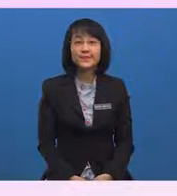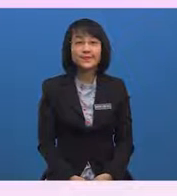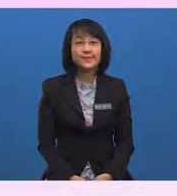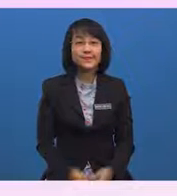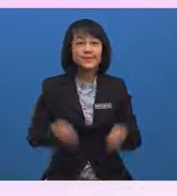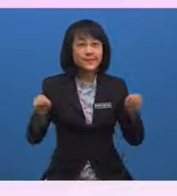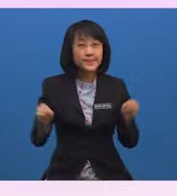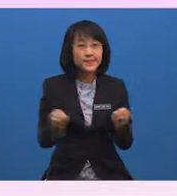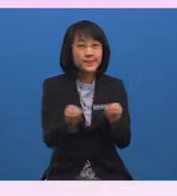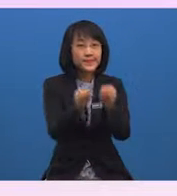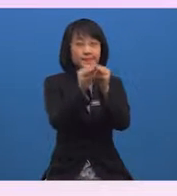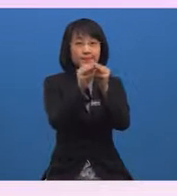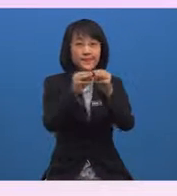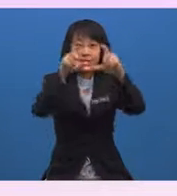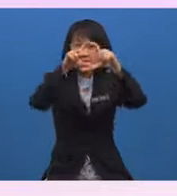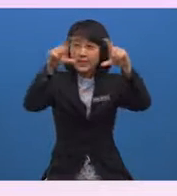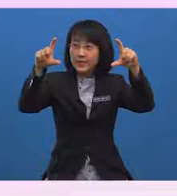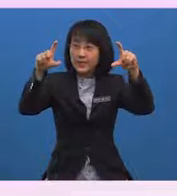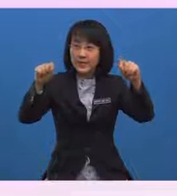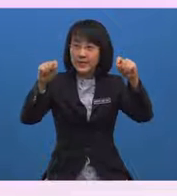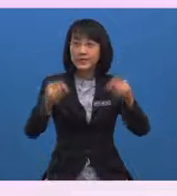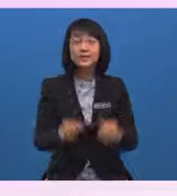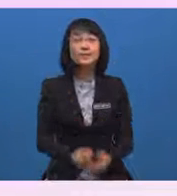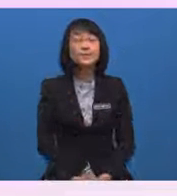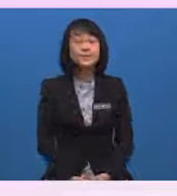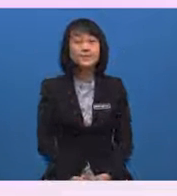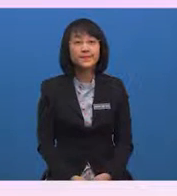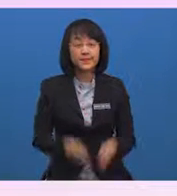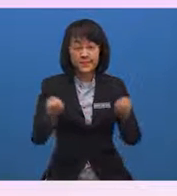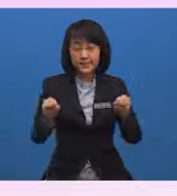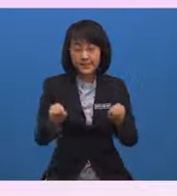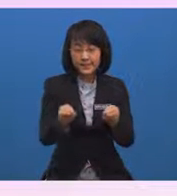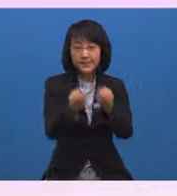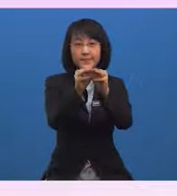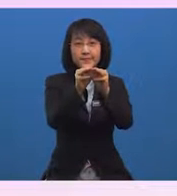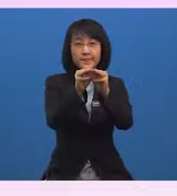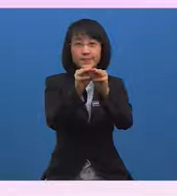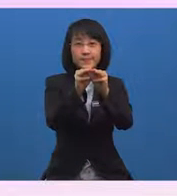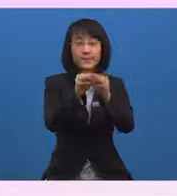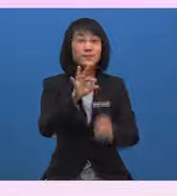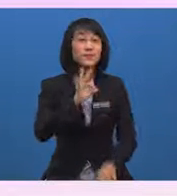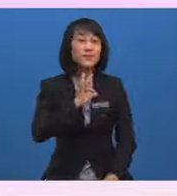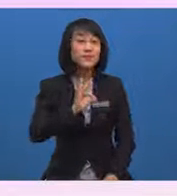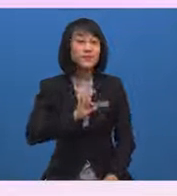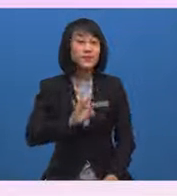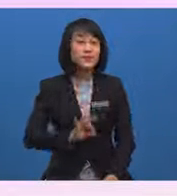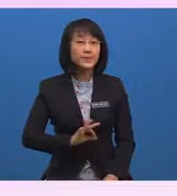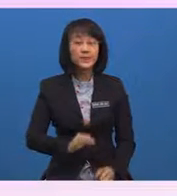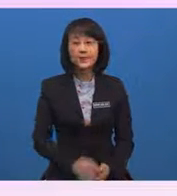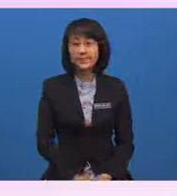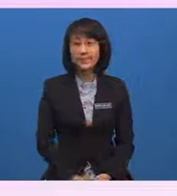keempat, magnet bar. Yang kelima, magnet butang.